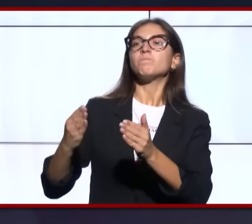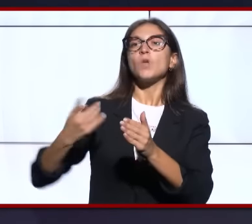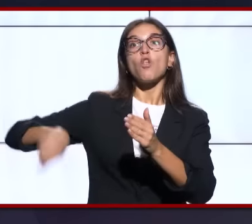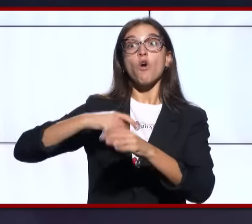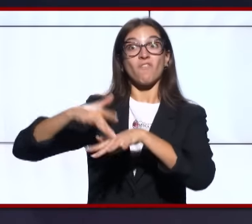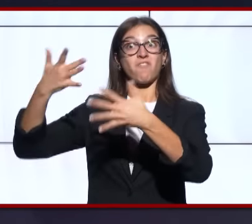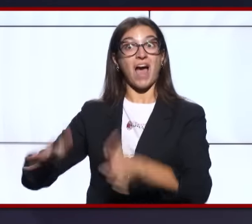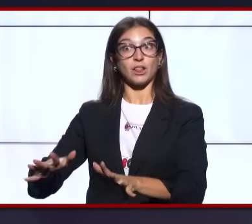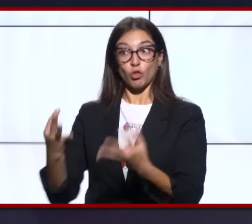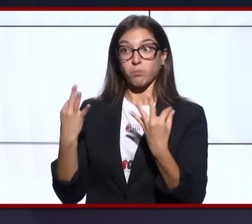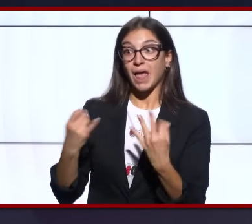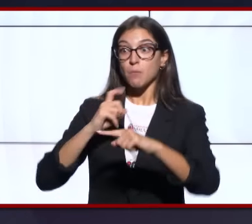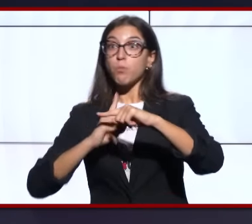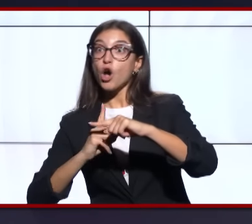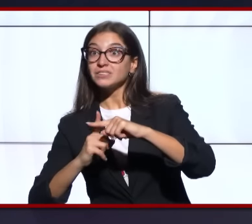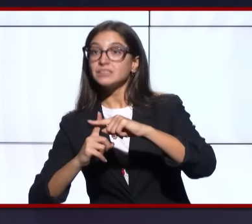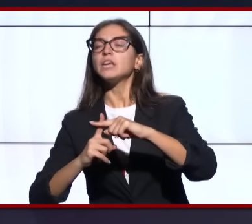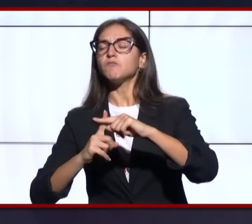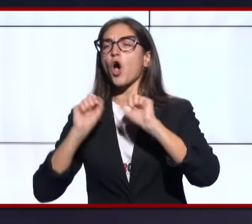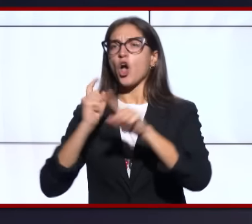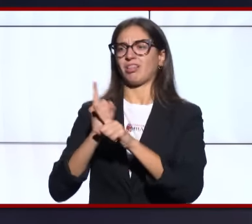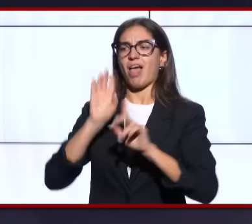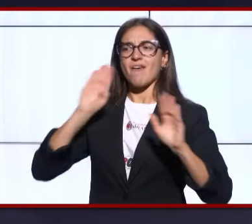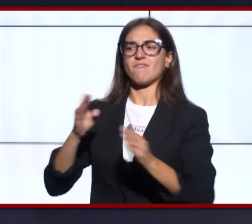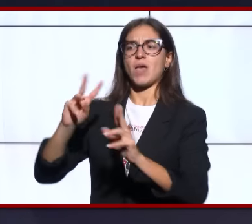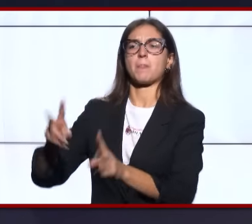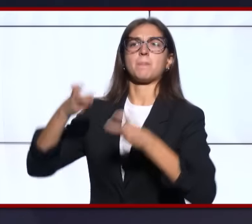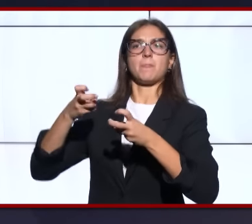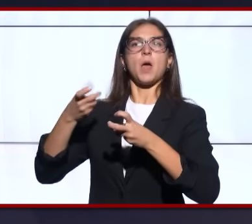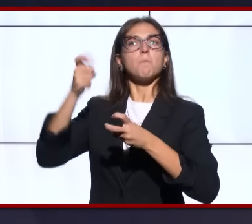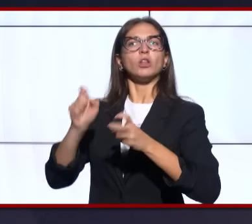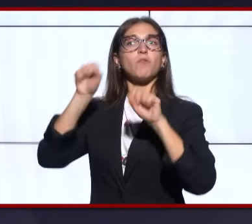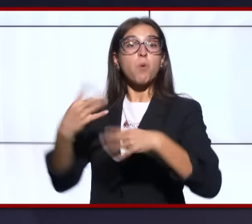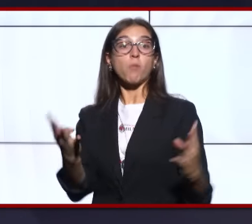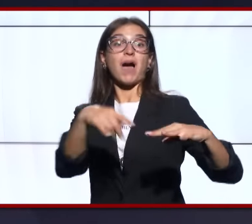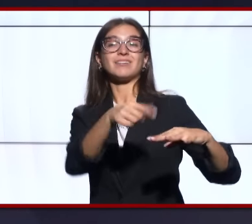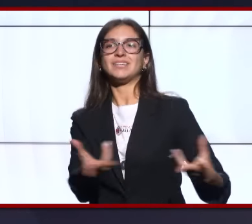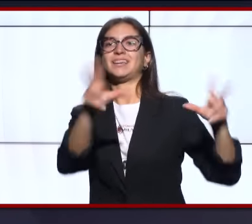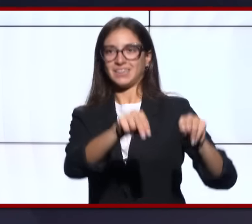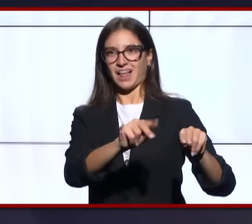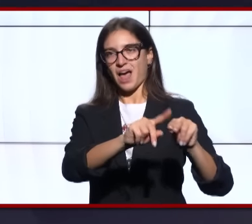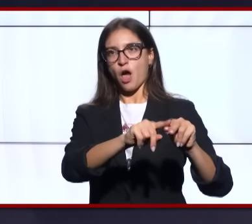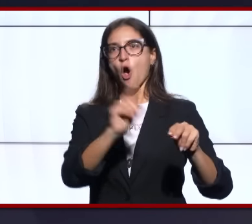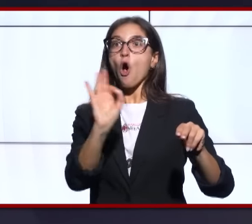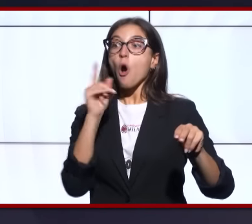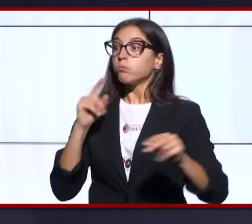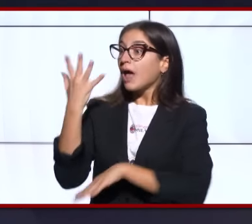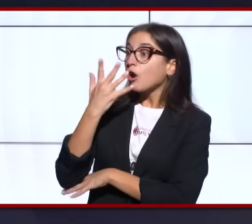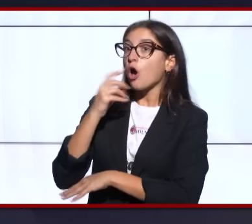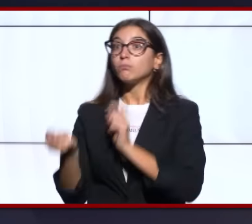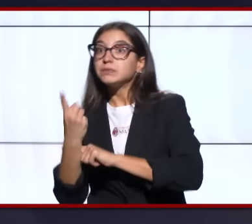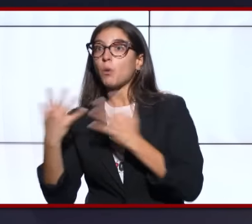fatto bene che quello che abbiamo fatto bene quello che dobbiamo migliorare domani sarà una partita